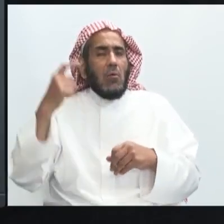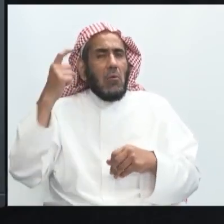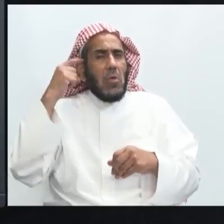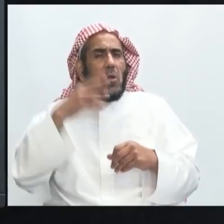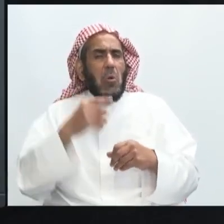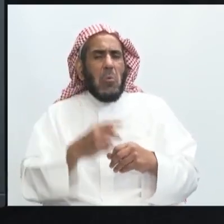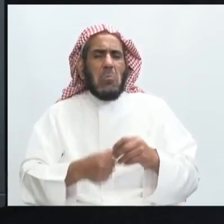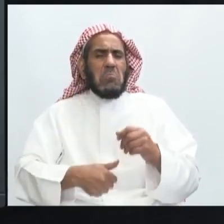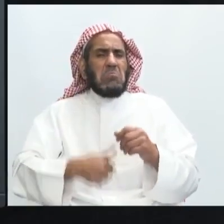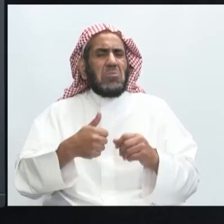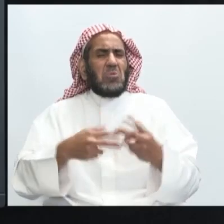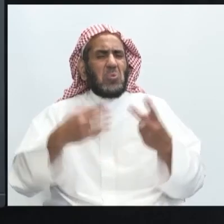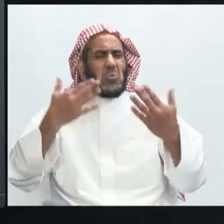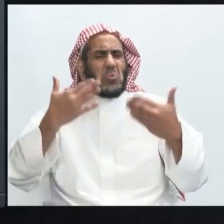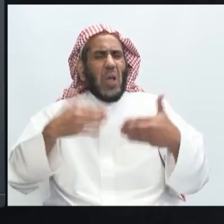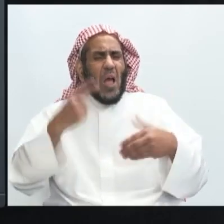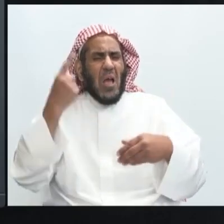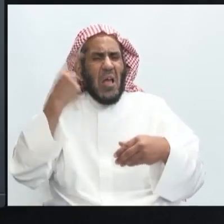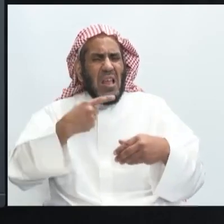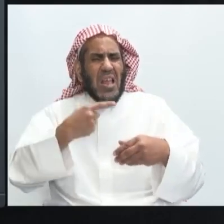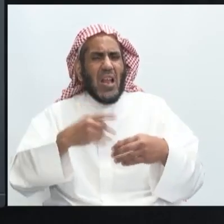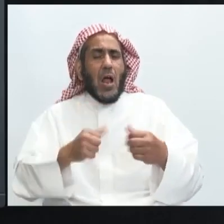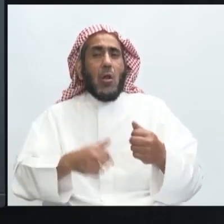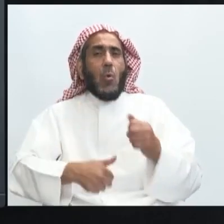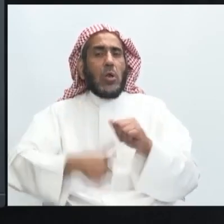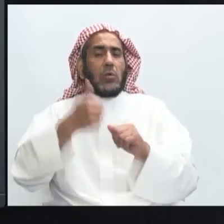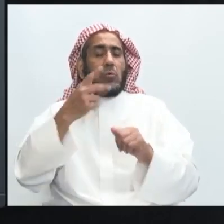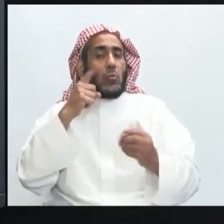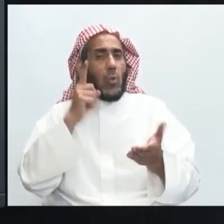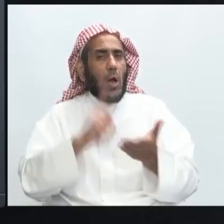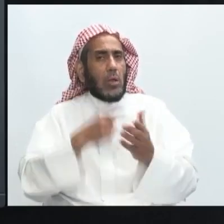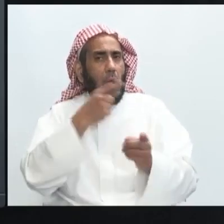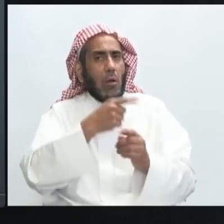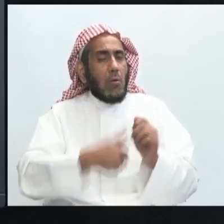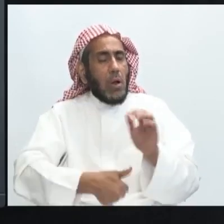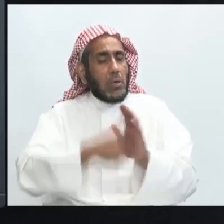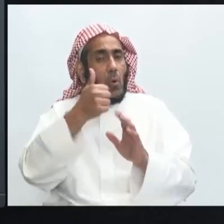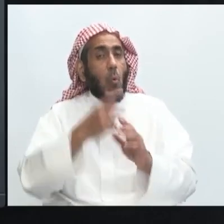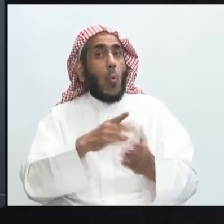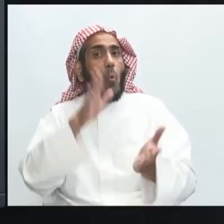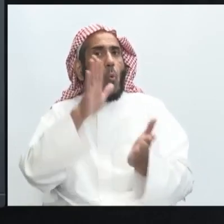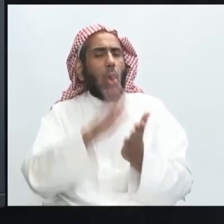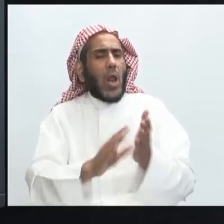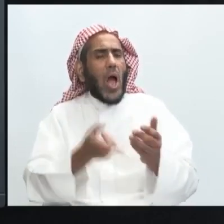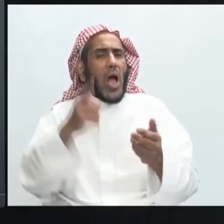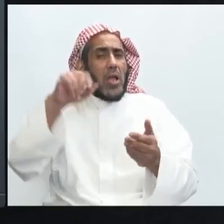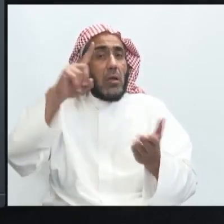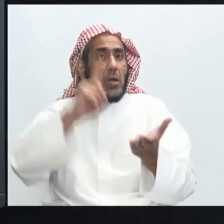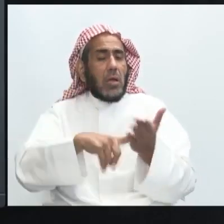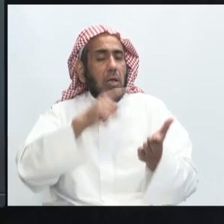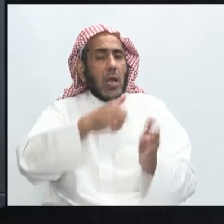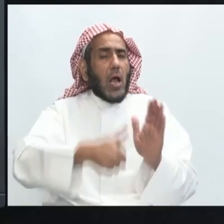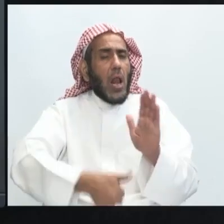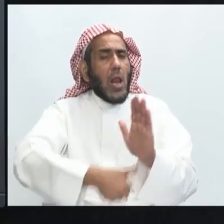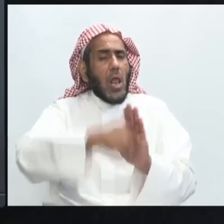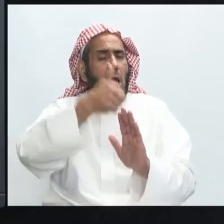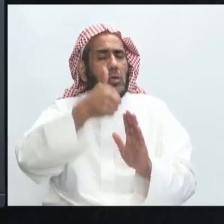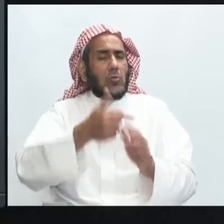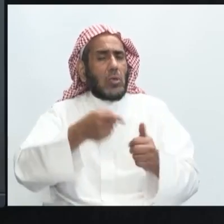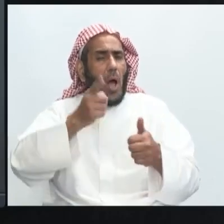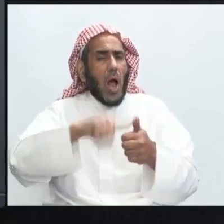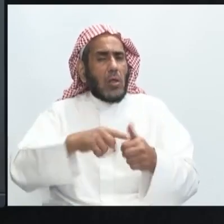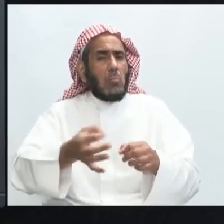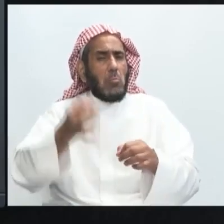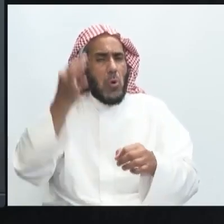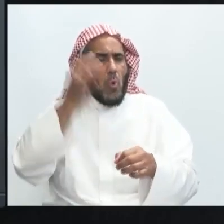ذهنه انه مستحيل ان ينجح وهو وقد نجح فانت تريد ان تؤكد له تقول والله انك لناجح فانت تاتي باكثر من